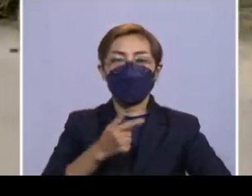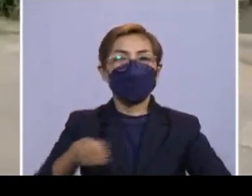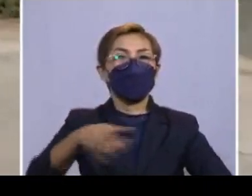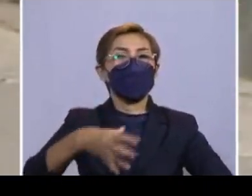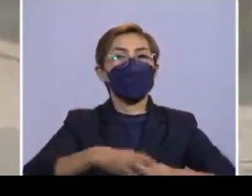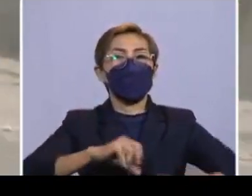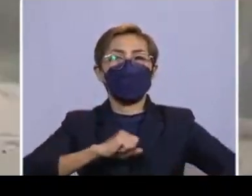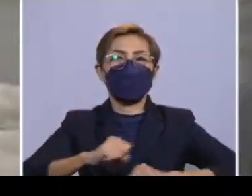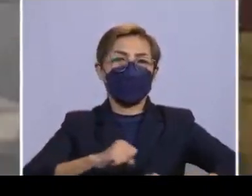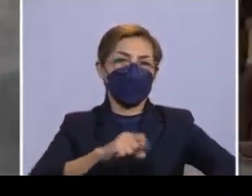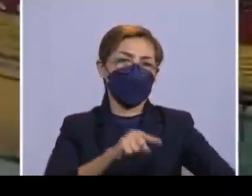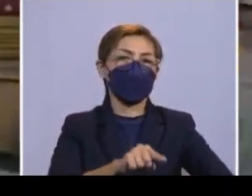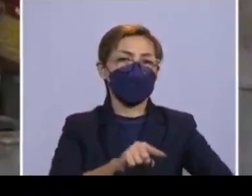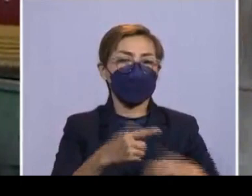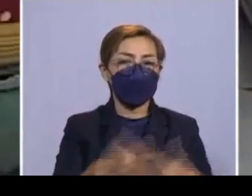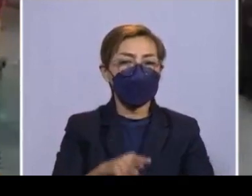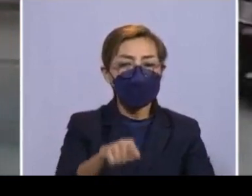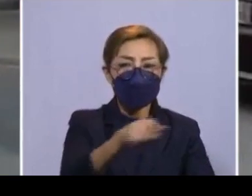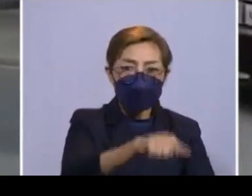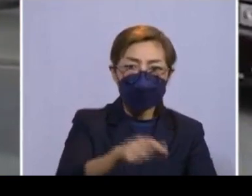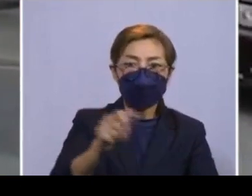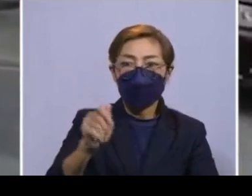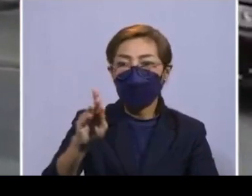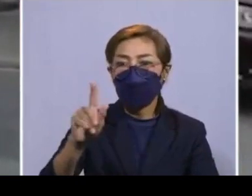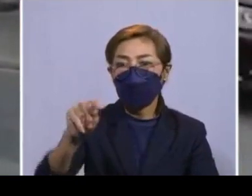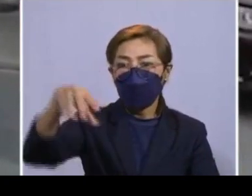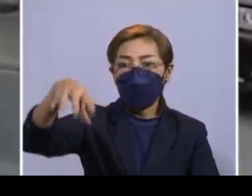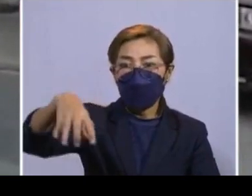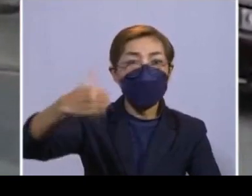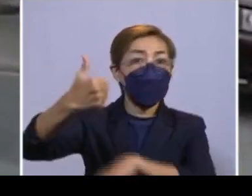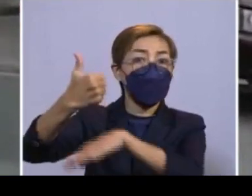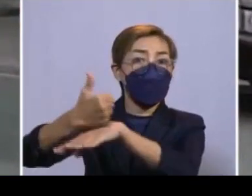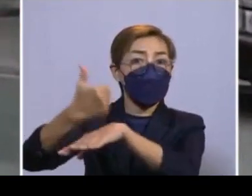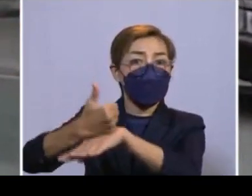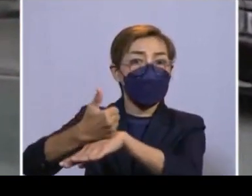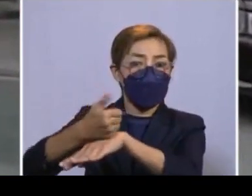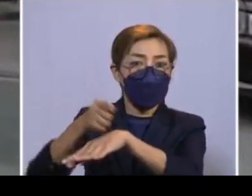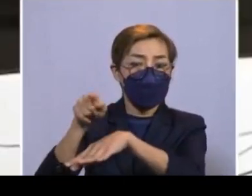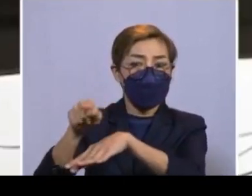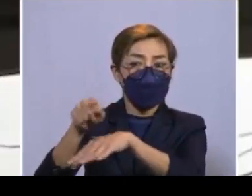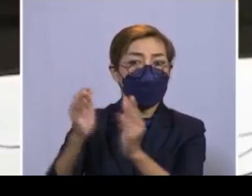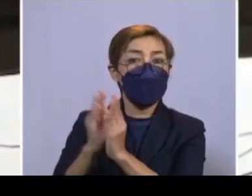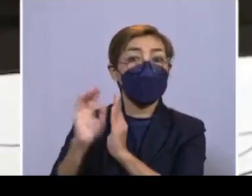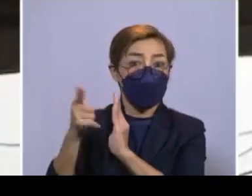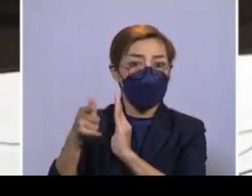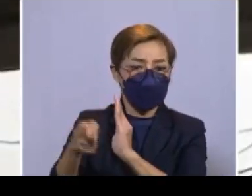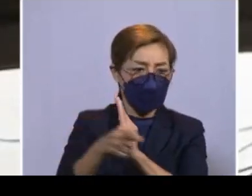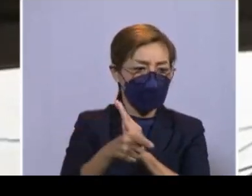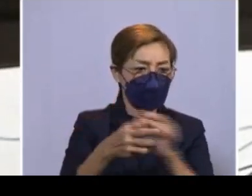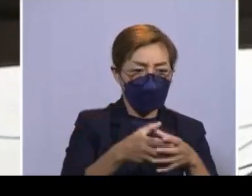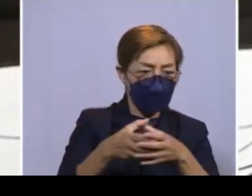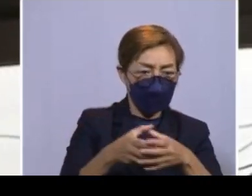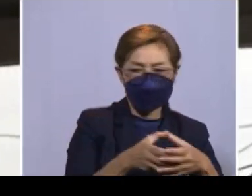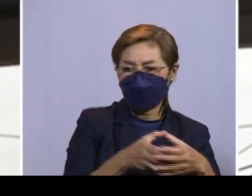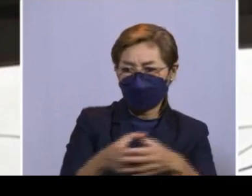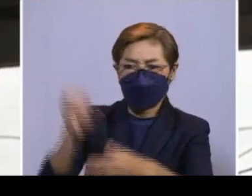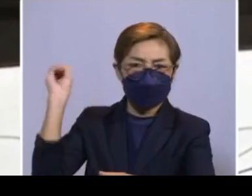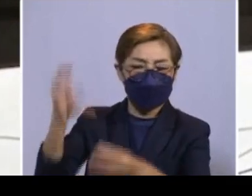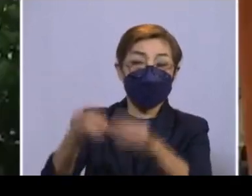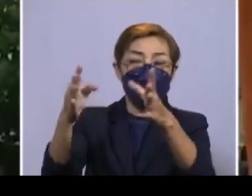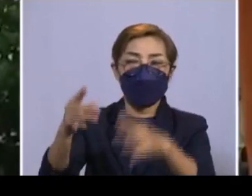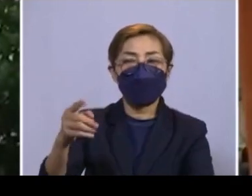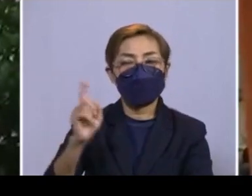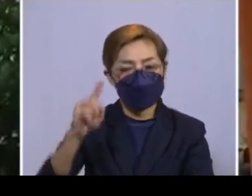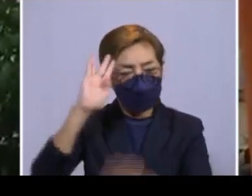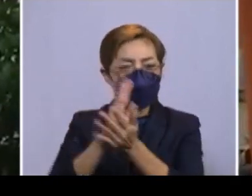ยรุ่นกันอยู่รวมถึงการไปปาระเบิดที่หน้าบ้านของนายกเทศมนตรีเมืองใหม่บางบัวทองด้วยเรื่องนี้รู้ตัวคนร้ายทั้งหมดแล้ว